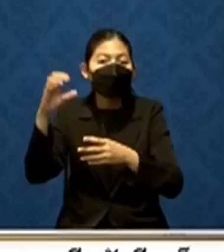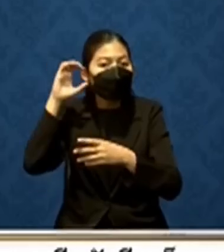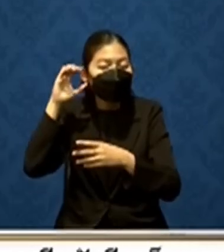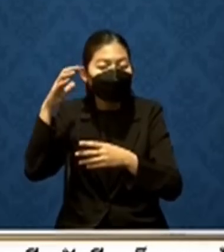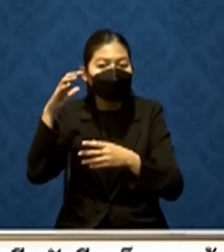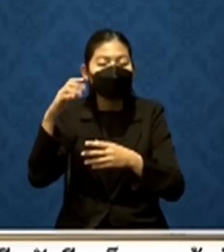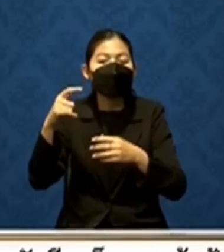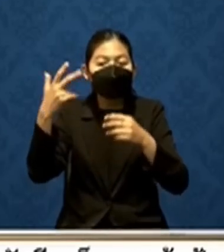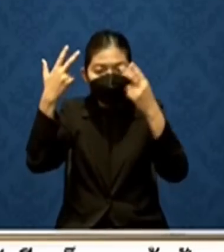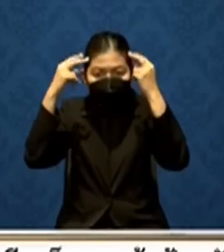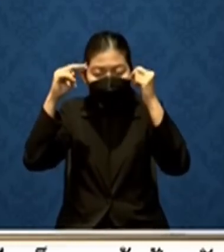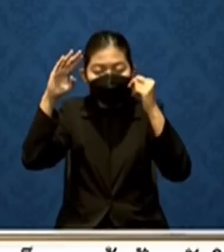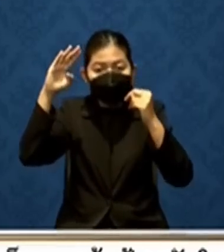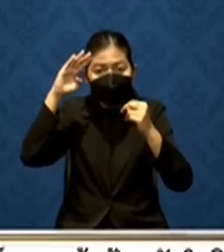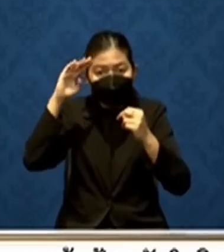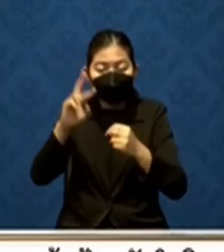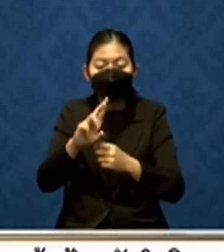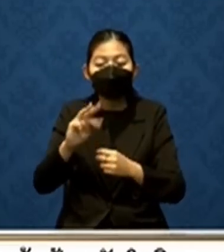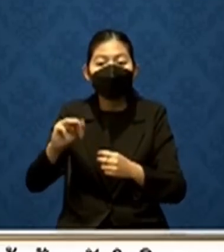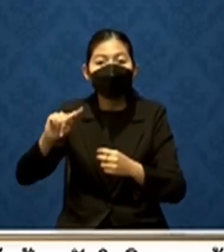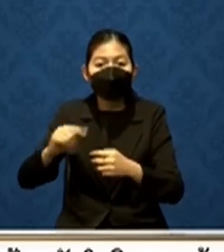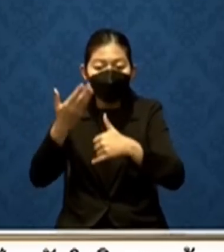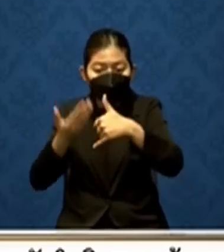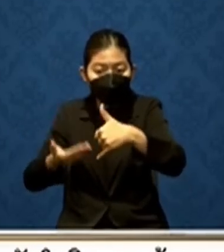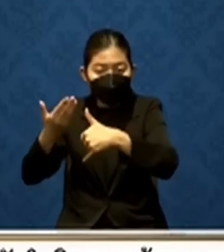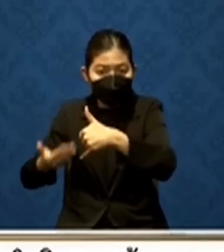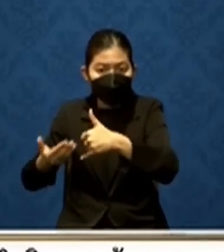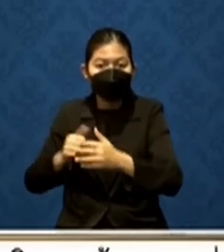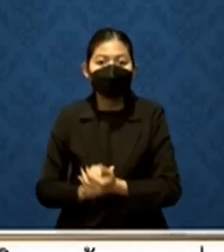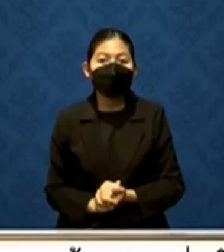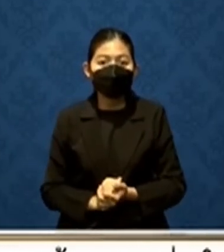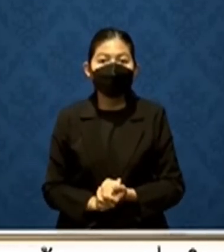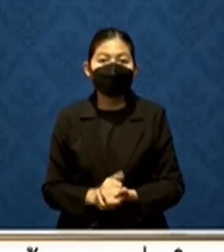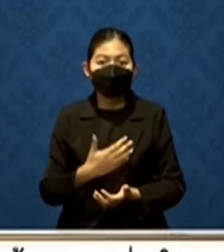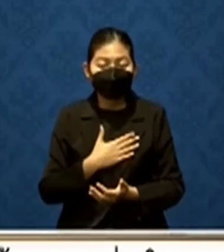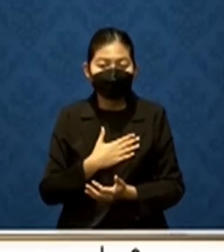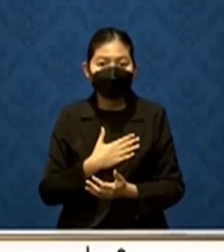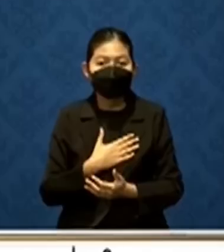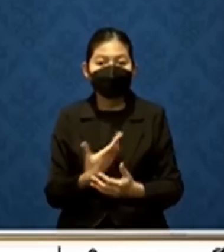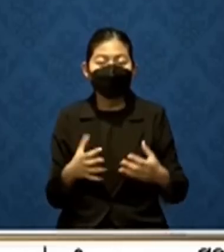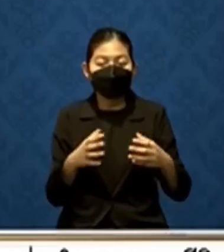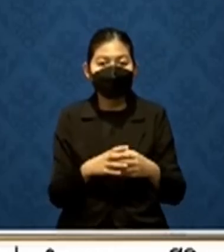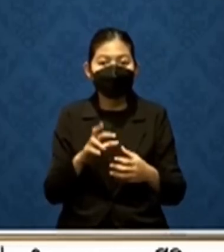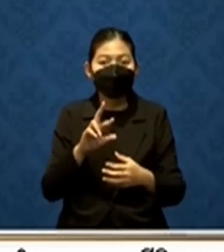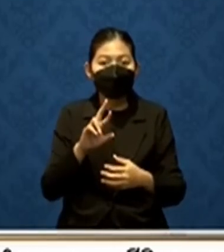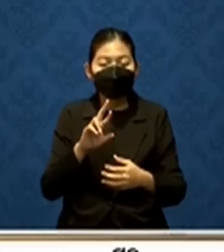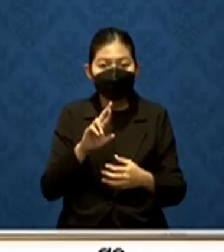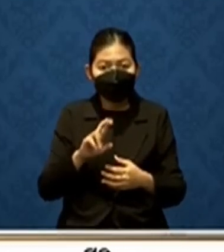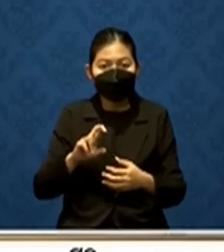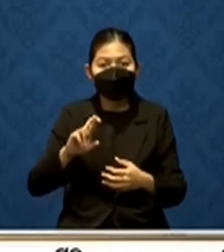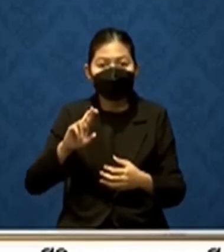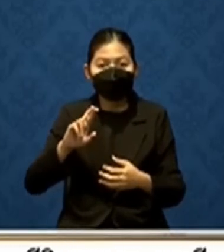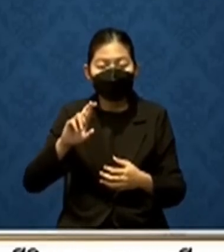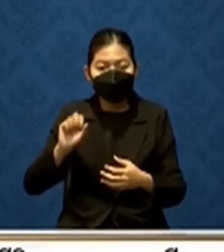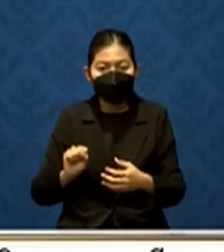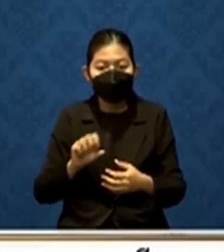รัฐมนตรีเป็นรายบุคคลเมื่อข้าพเจ้าสมาชิกสภาผู้แทนราษฎรผู้